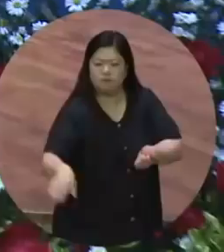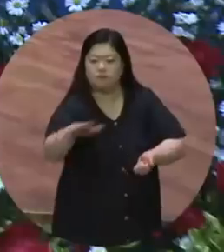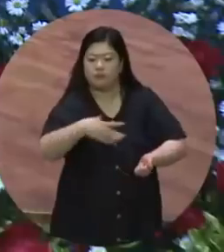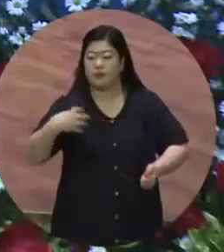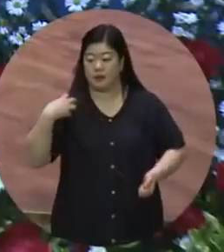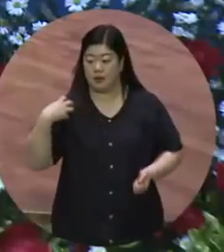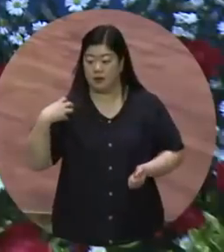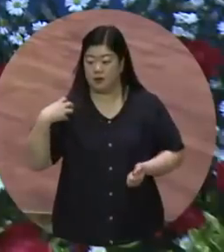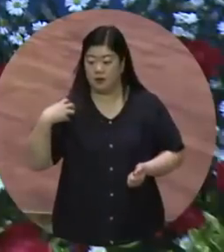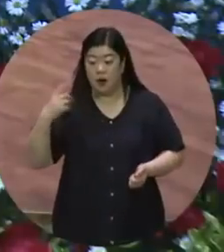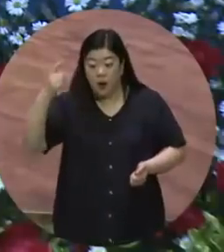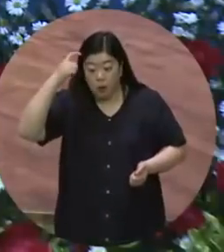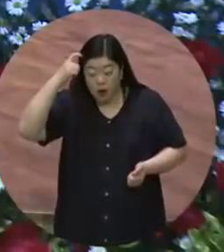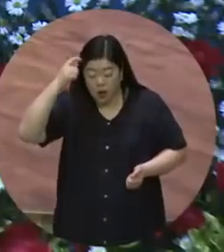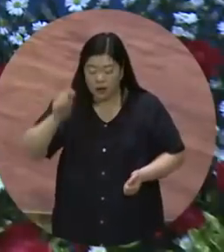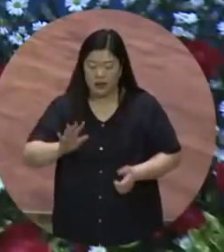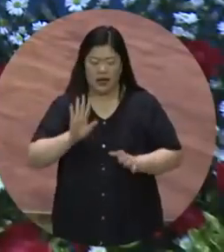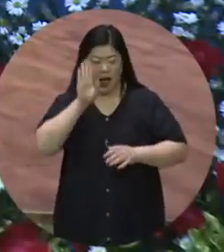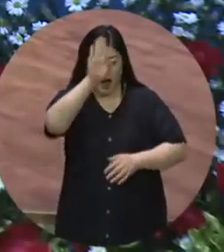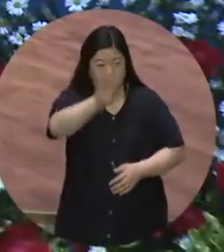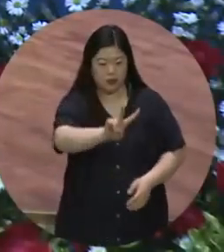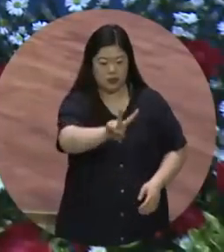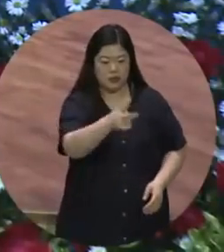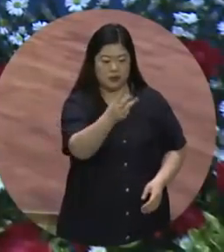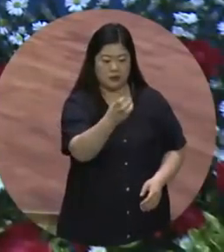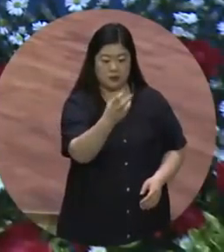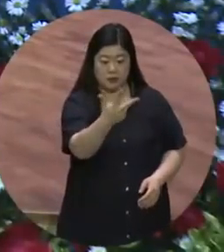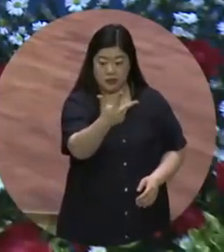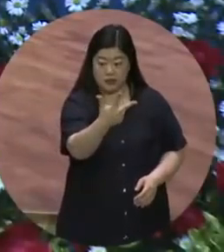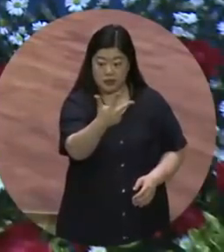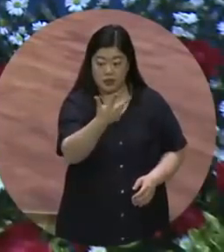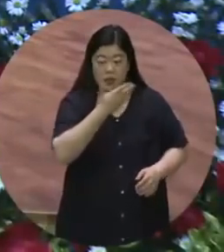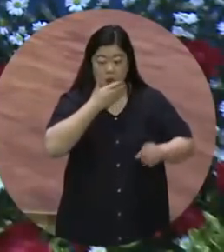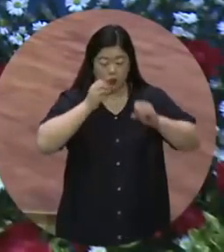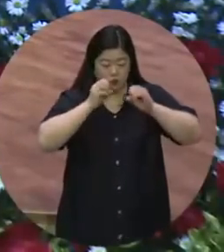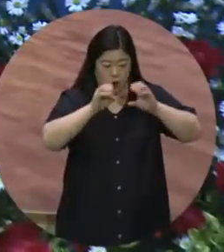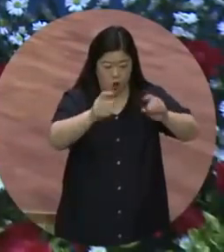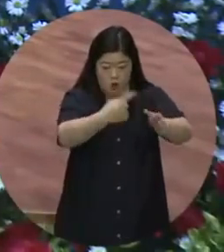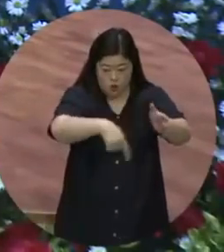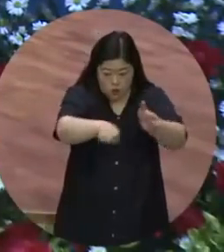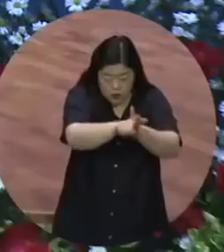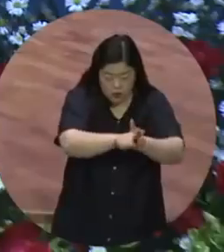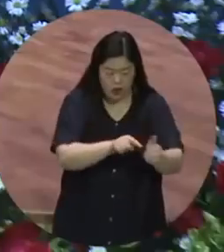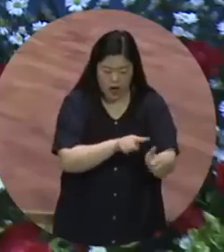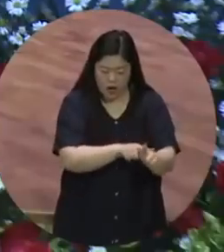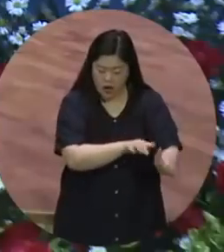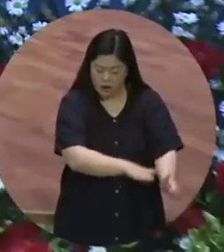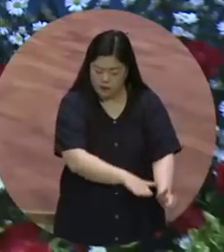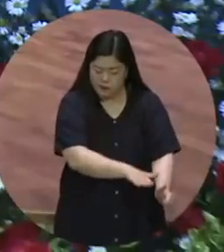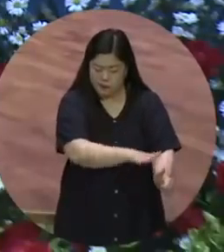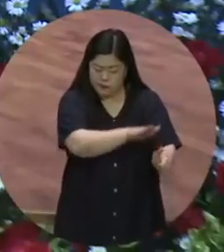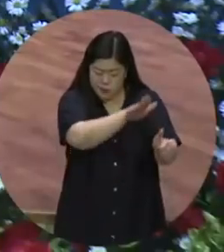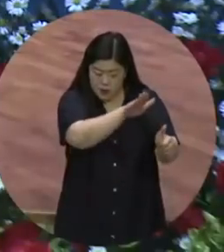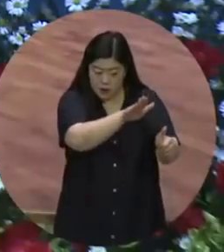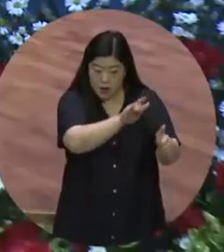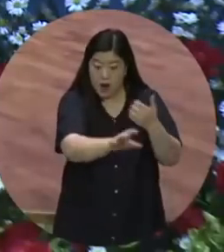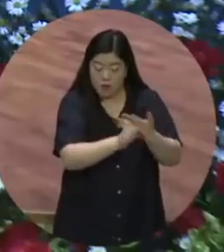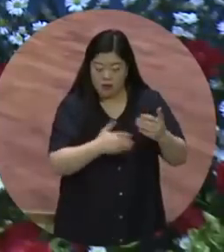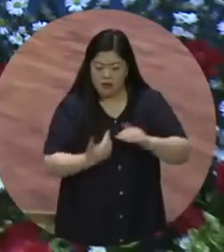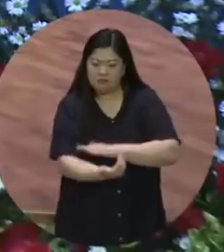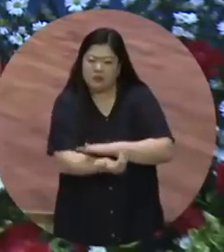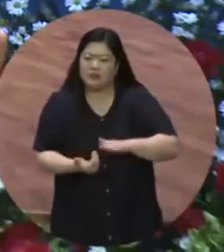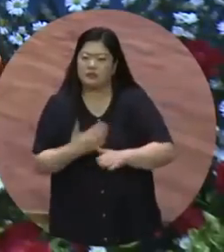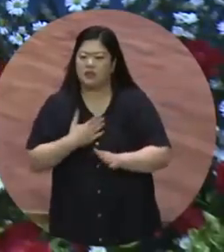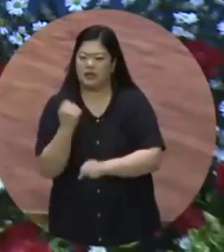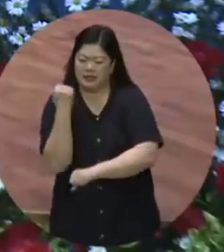당당하게 그래서 설 수 있도록 헌금하자. 그래서 237 서밋 헌금 작정을 했습니다. 환경적인 발판이